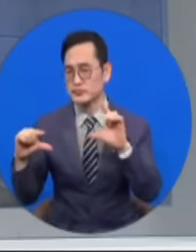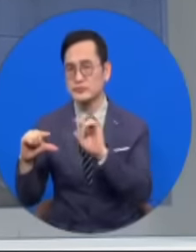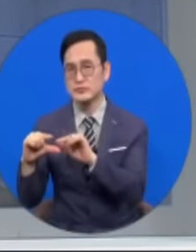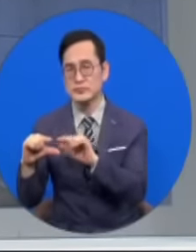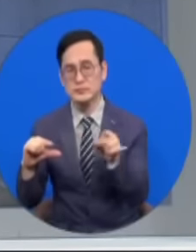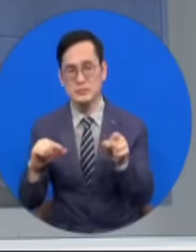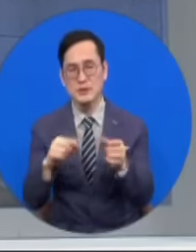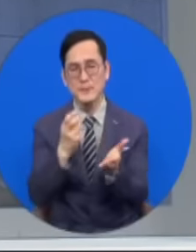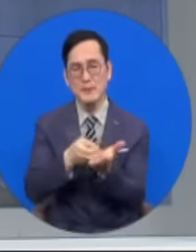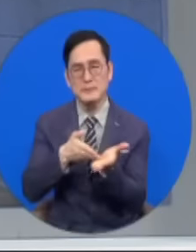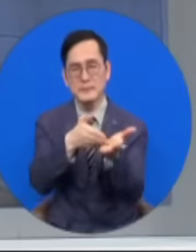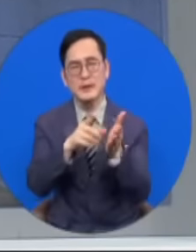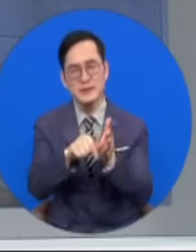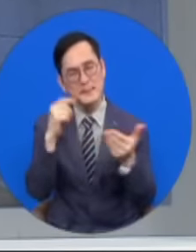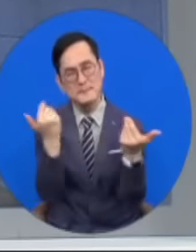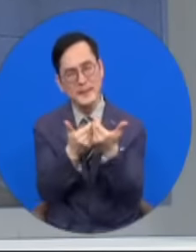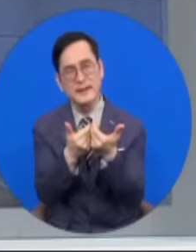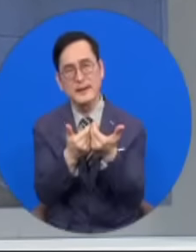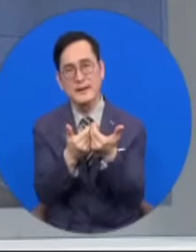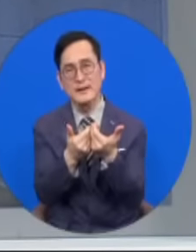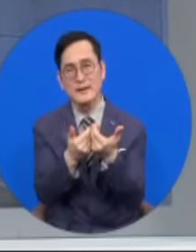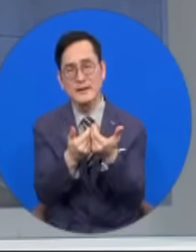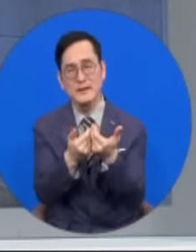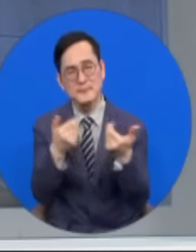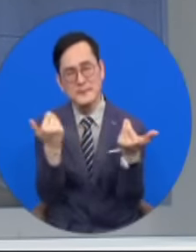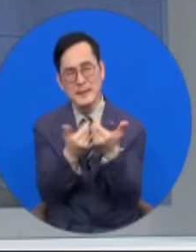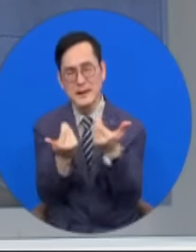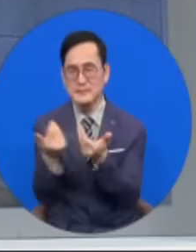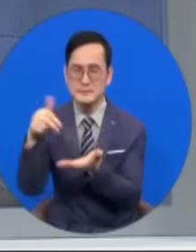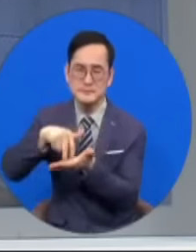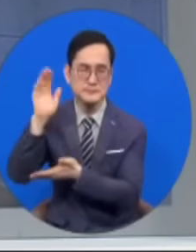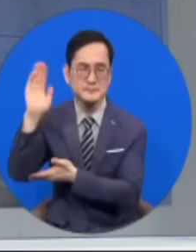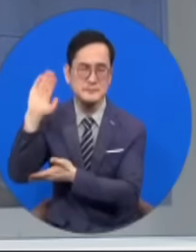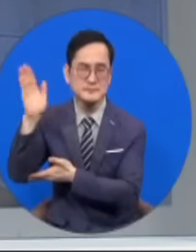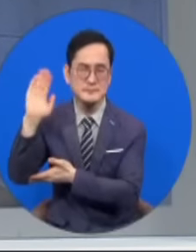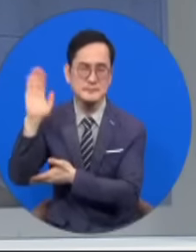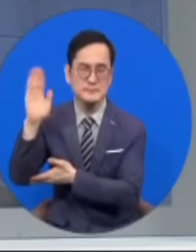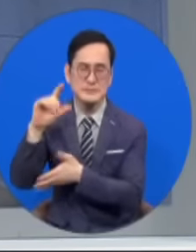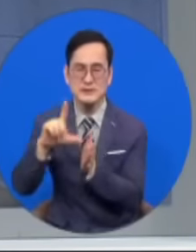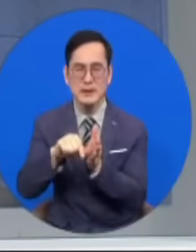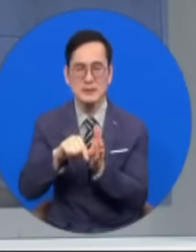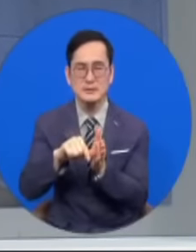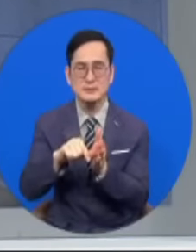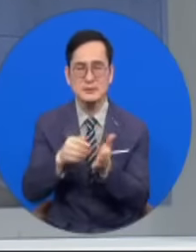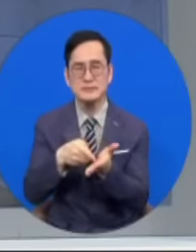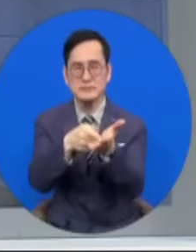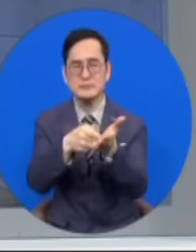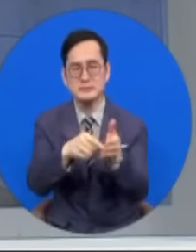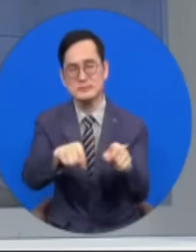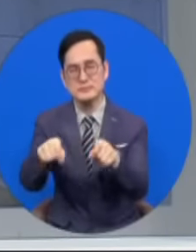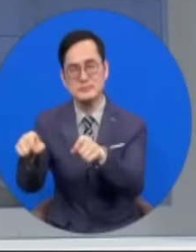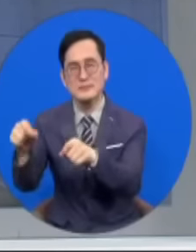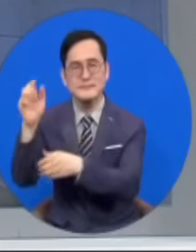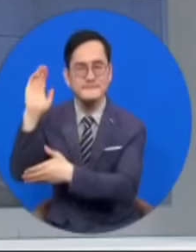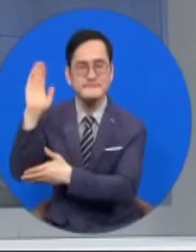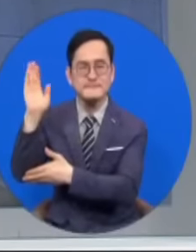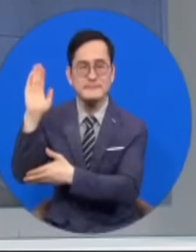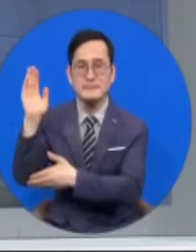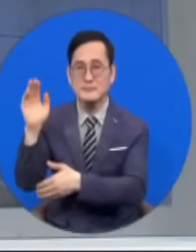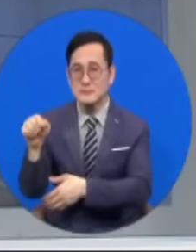저항권 내지는 지원권 의사를 지연시키는 적절한 장치인데 의사 지연